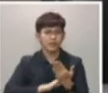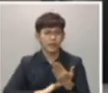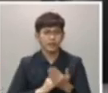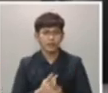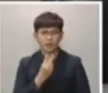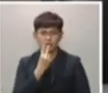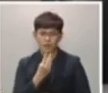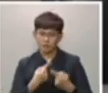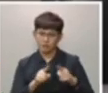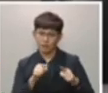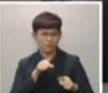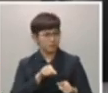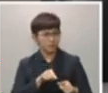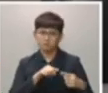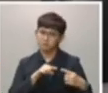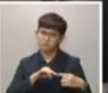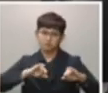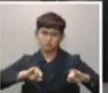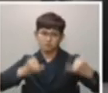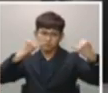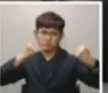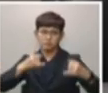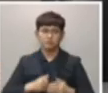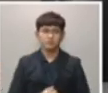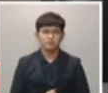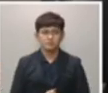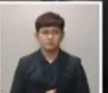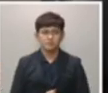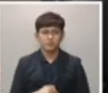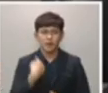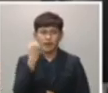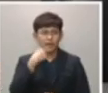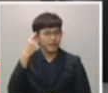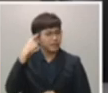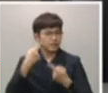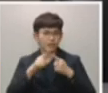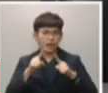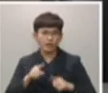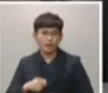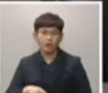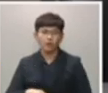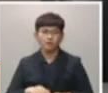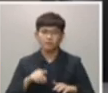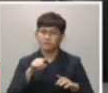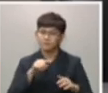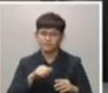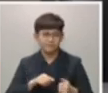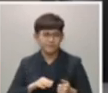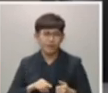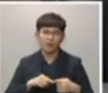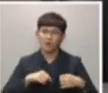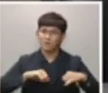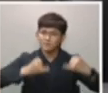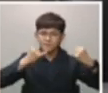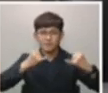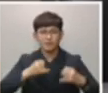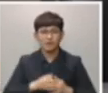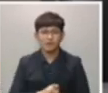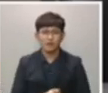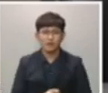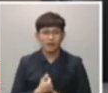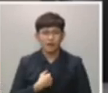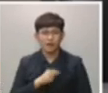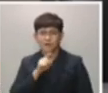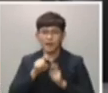างเป็นศัตรูปิดปากผู้ที่มีความเห็นต่างและกลนด่าเมื่อถูกซักถ